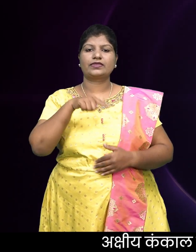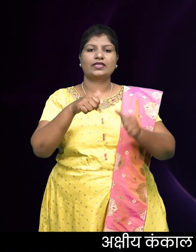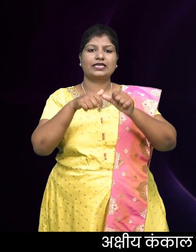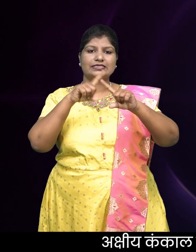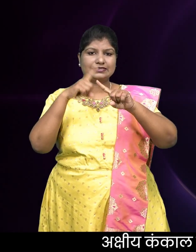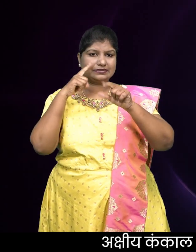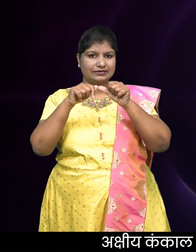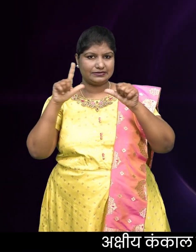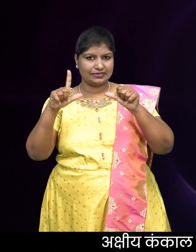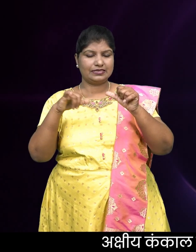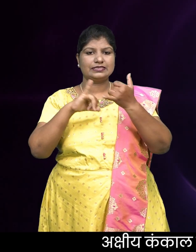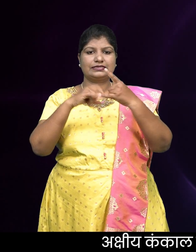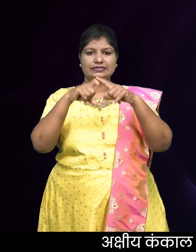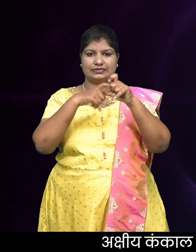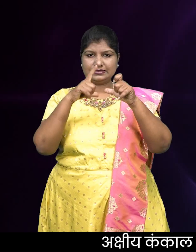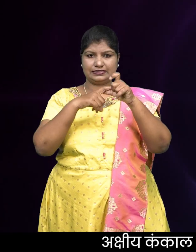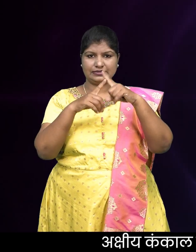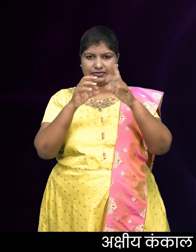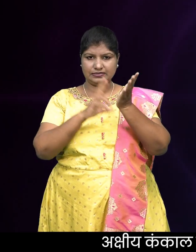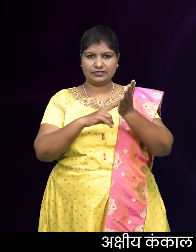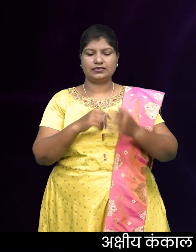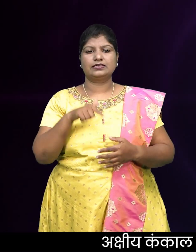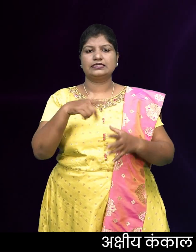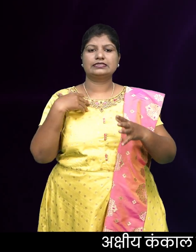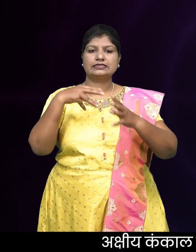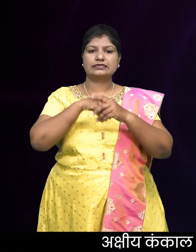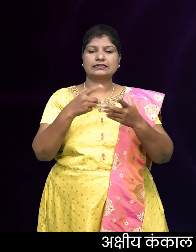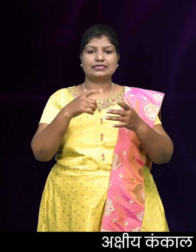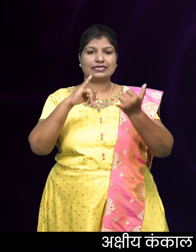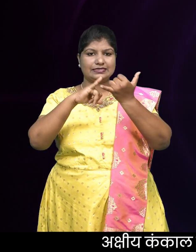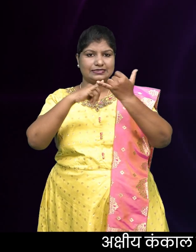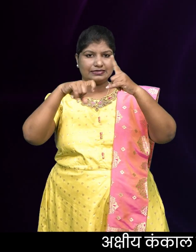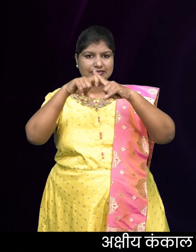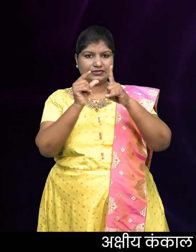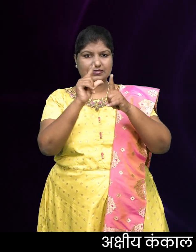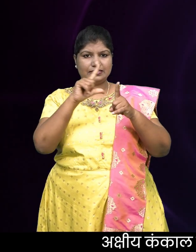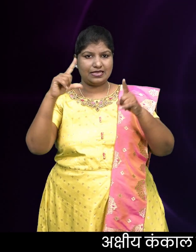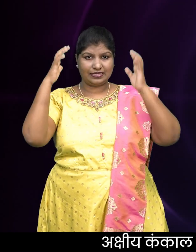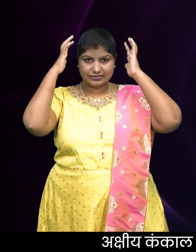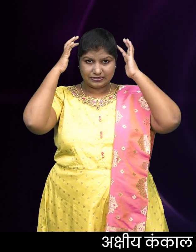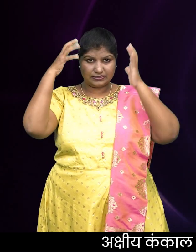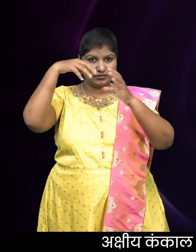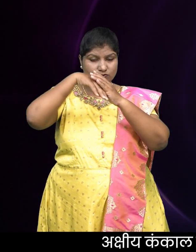अक्षीय कंकाल में खोपड़ी, चेहरे की हड्डियां, उरोस्थि, पसलियां,